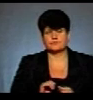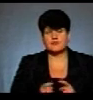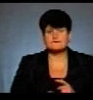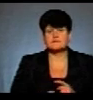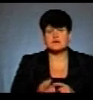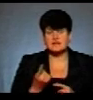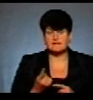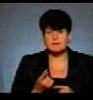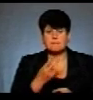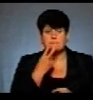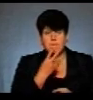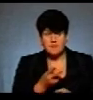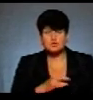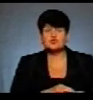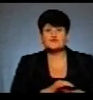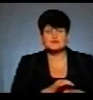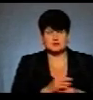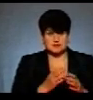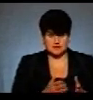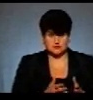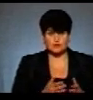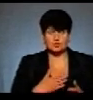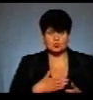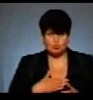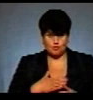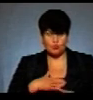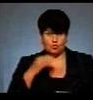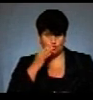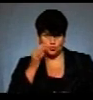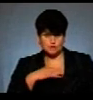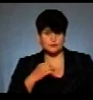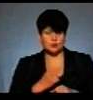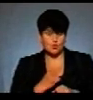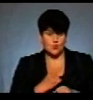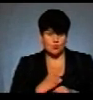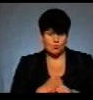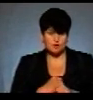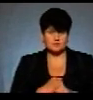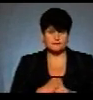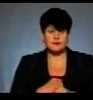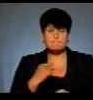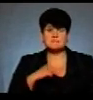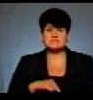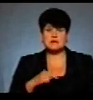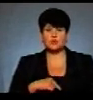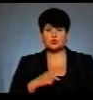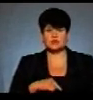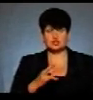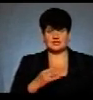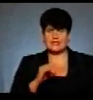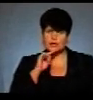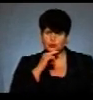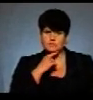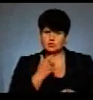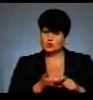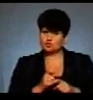Виявляють фізичний вже, так? Але з мого досвіду роботи, так, з мого досвіду роботи психологічний, економічний